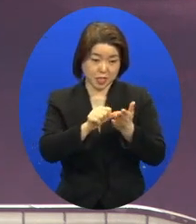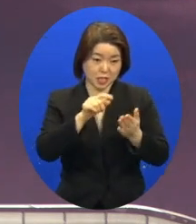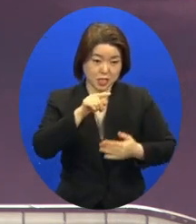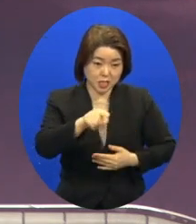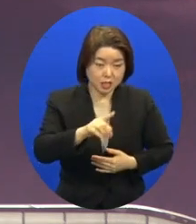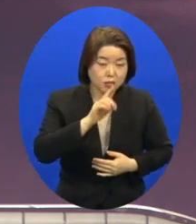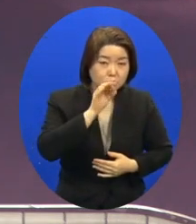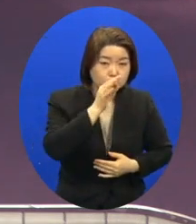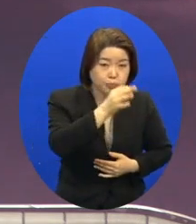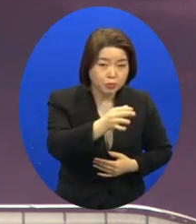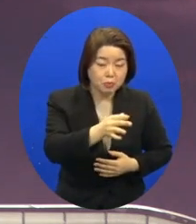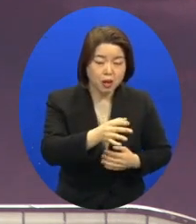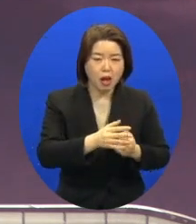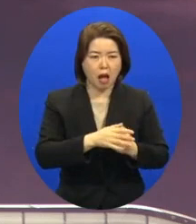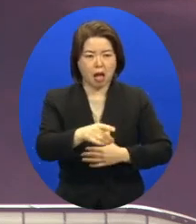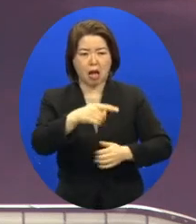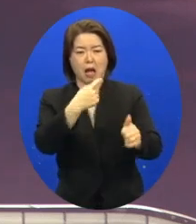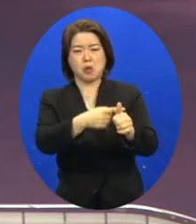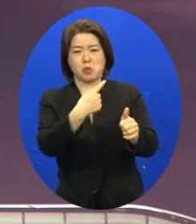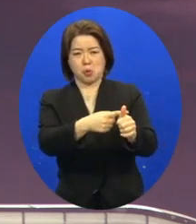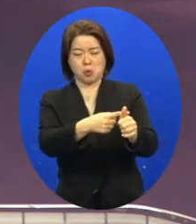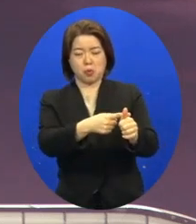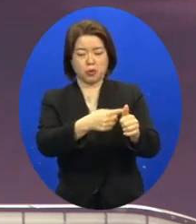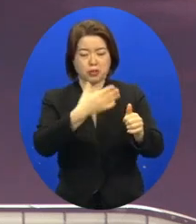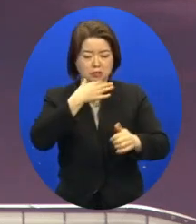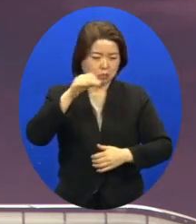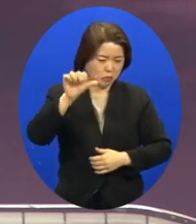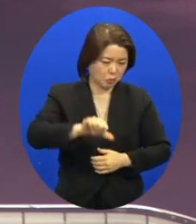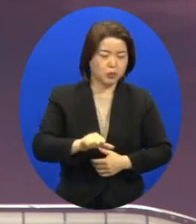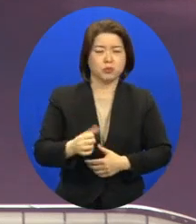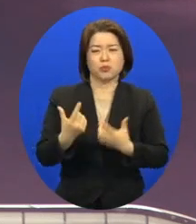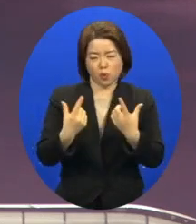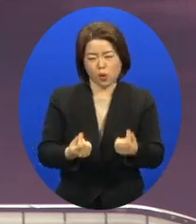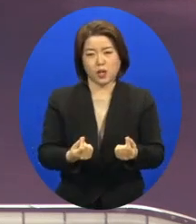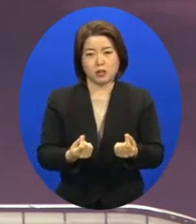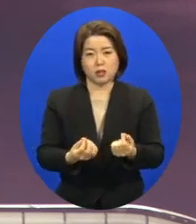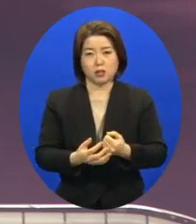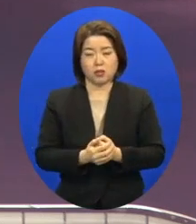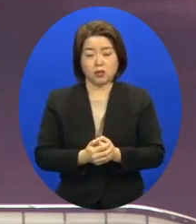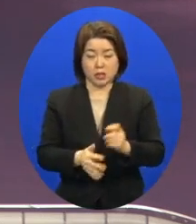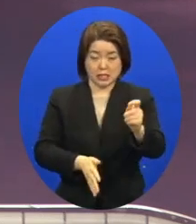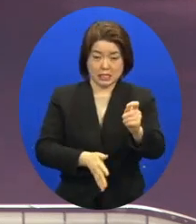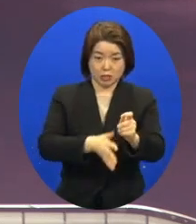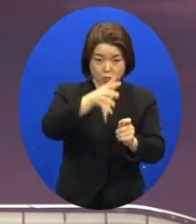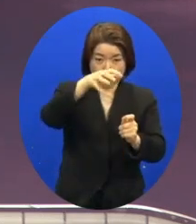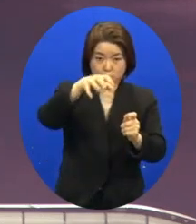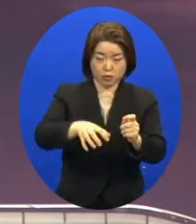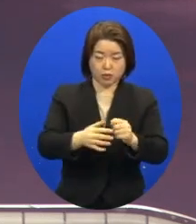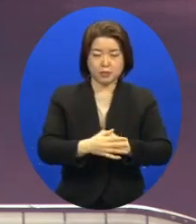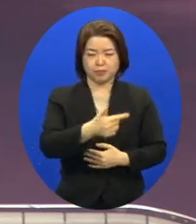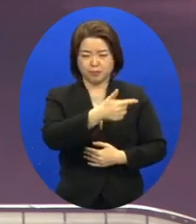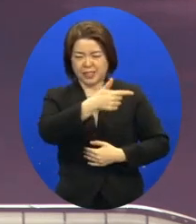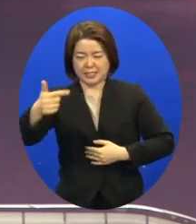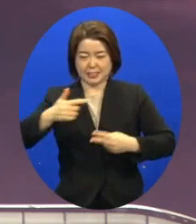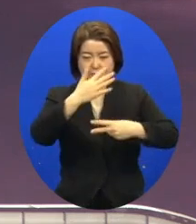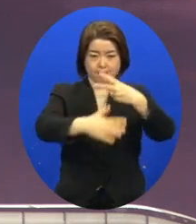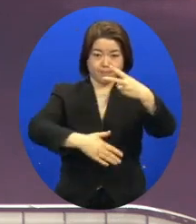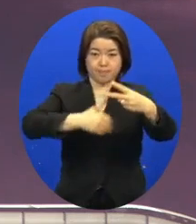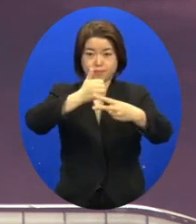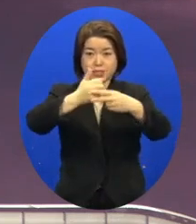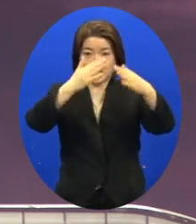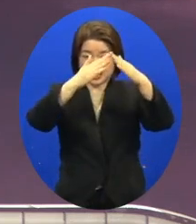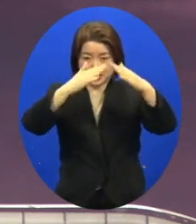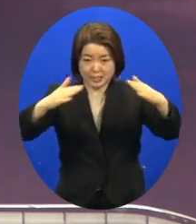거의 욕입니다. 저주와도 같은 말이었습니다. 고린도라는 도시에 큰 신전이 있었는데